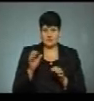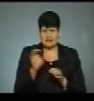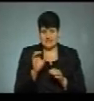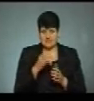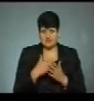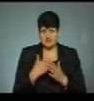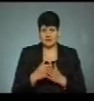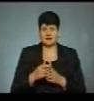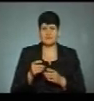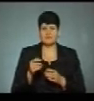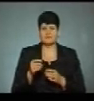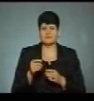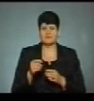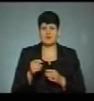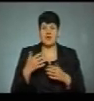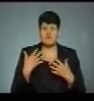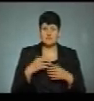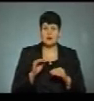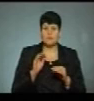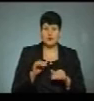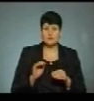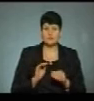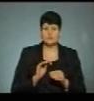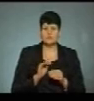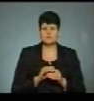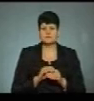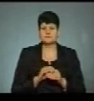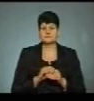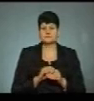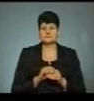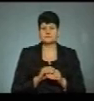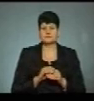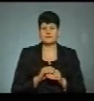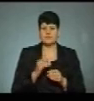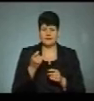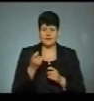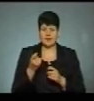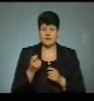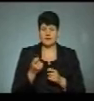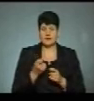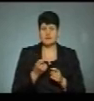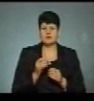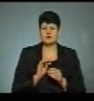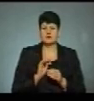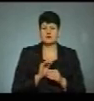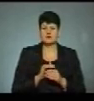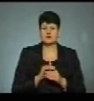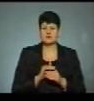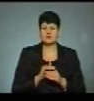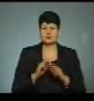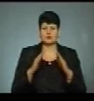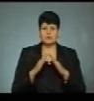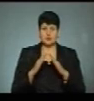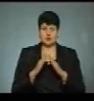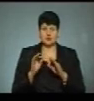то блакитний колір. А вже там я даю ці елементи. То даю, там вже